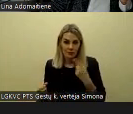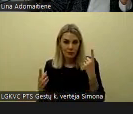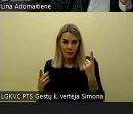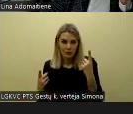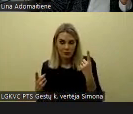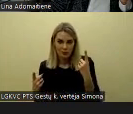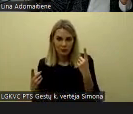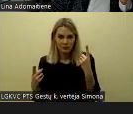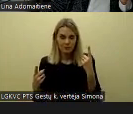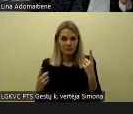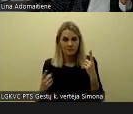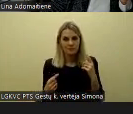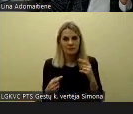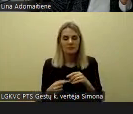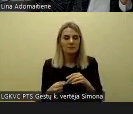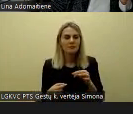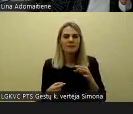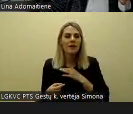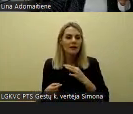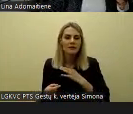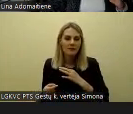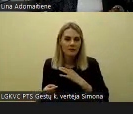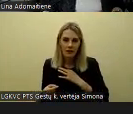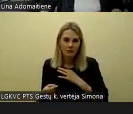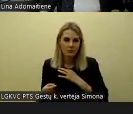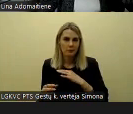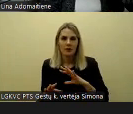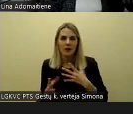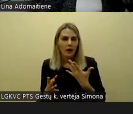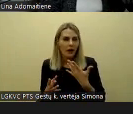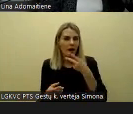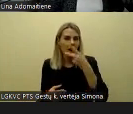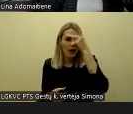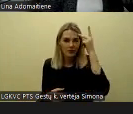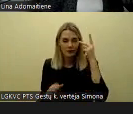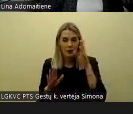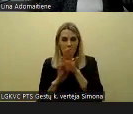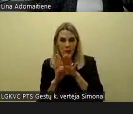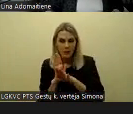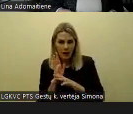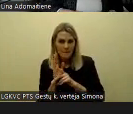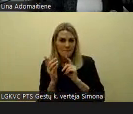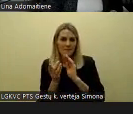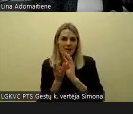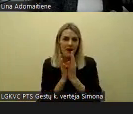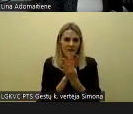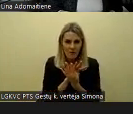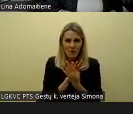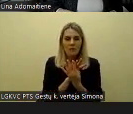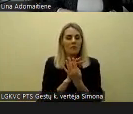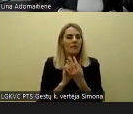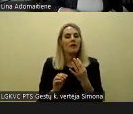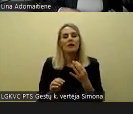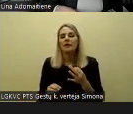apie bet ką, kas yra susijęs su Lietuvos programos reforma. Ir